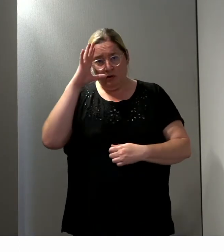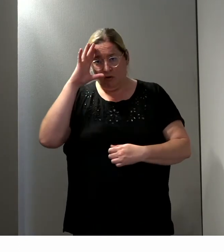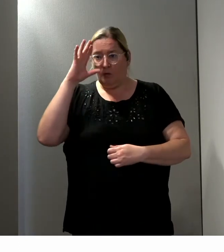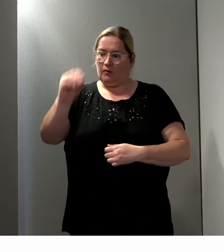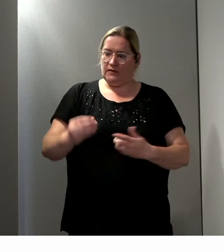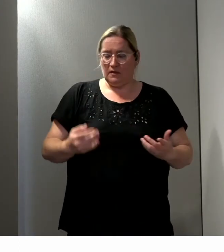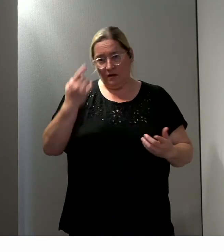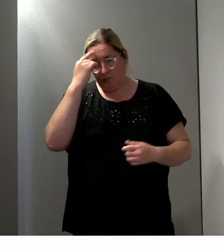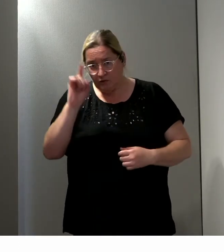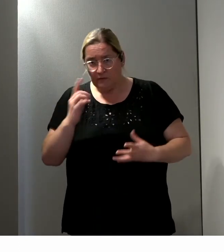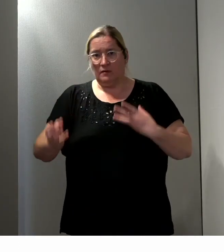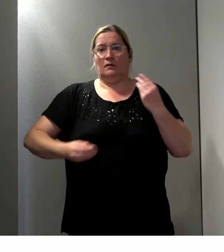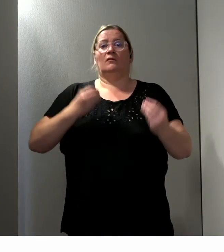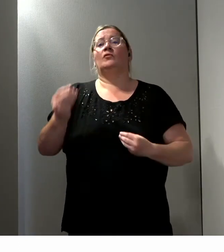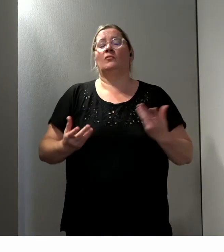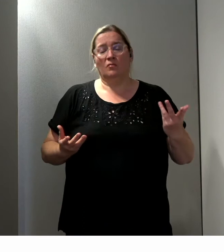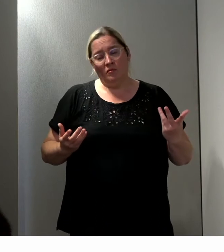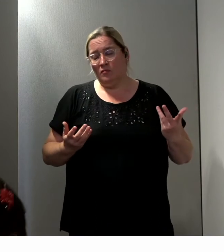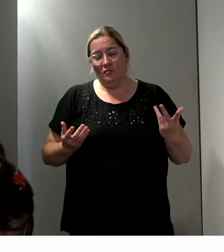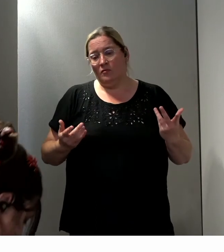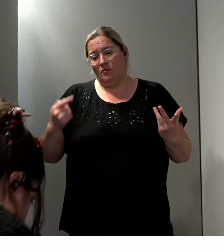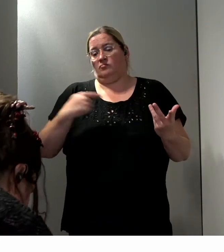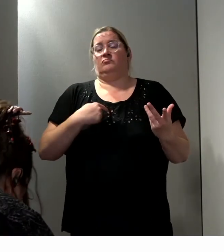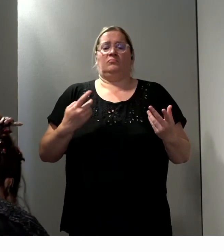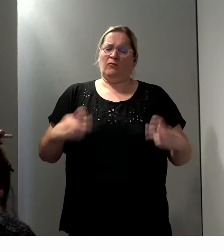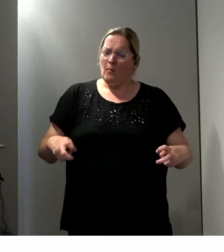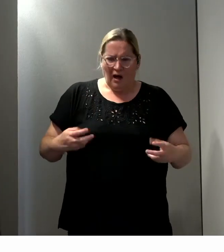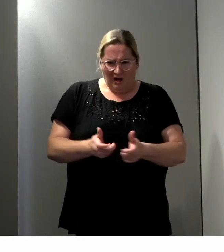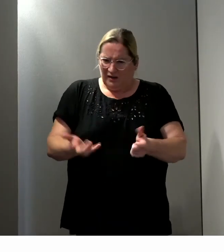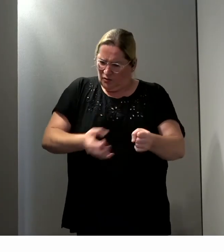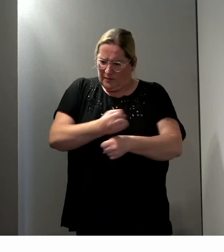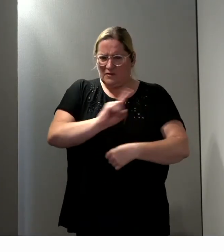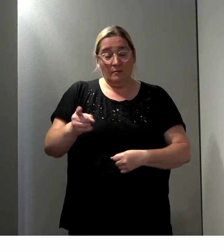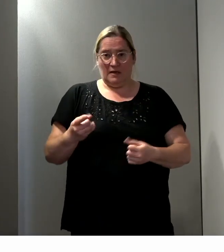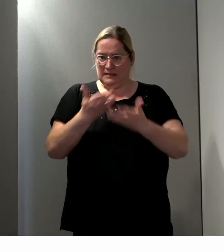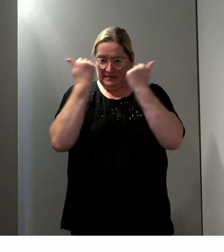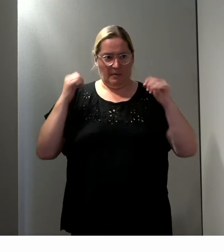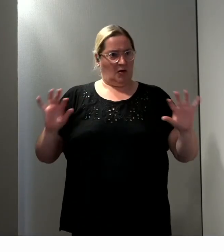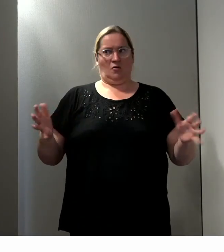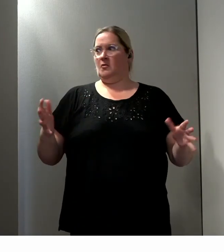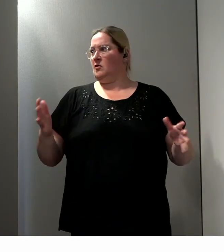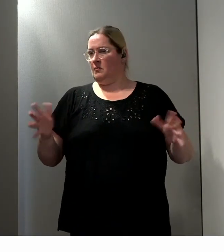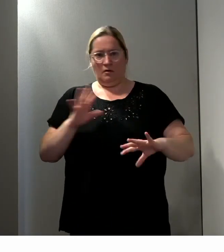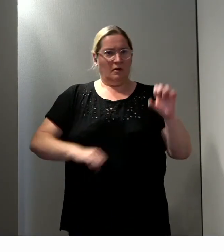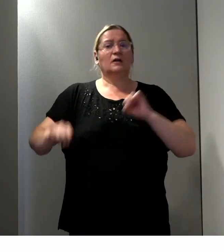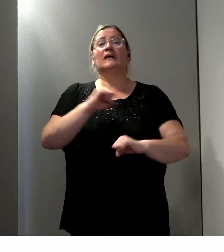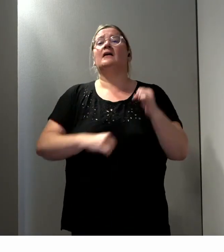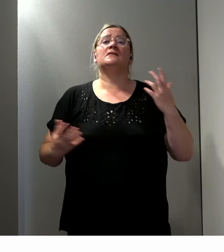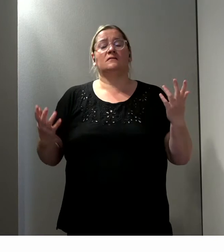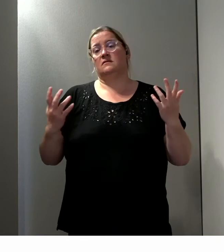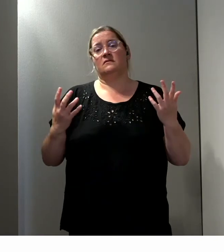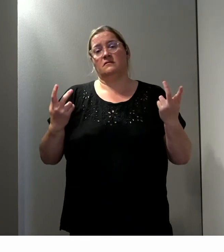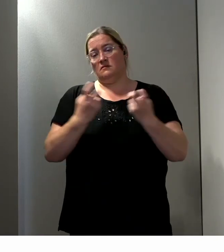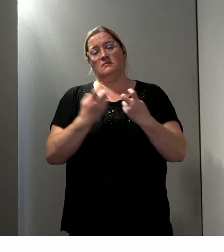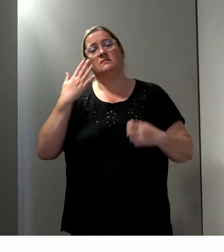pas parce que vous ne sentez pas l'envie d'entreprendre, mais parce que vous ne savez pas par quel bout le prendre. Et c'est vrai qu'on se rend compte que dans les